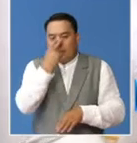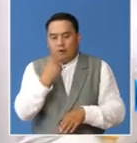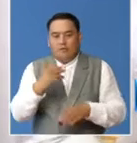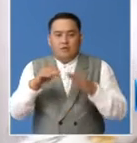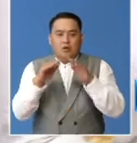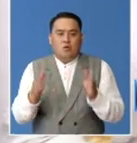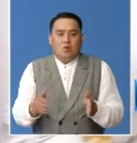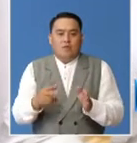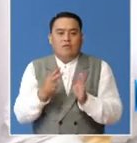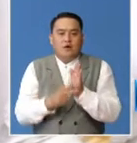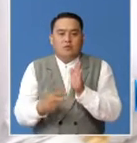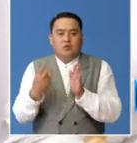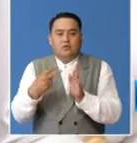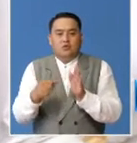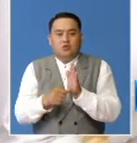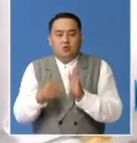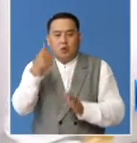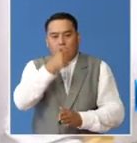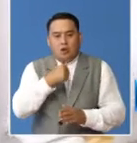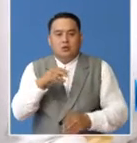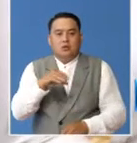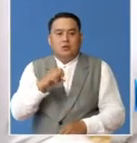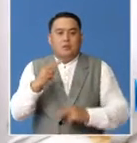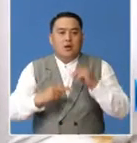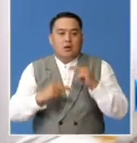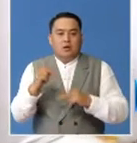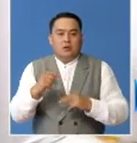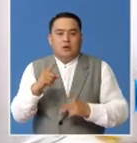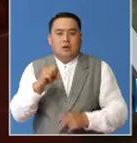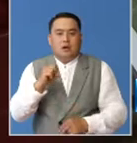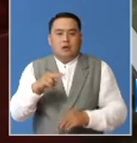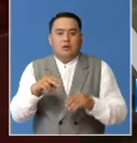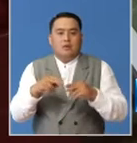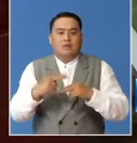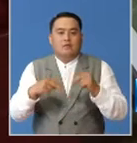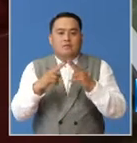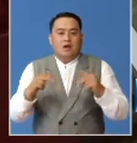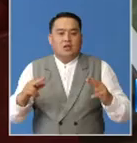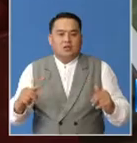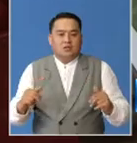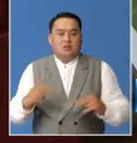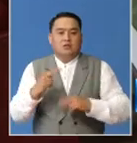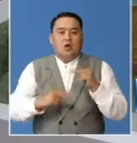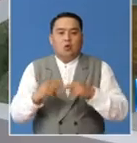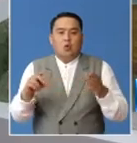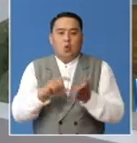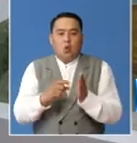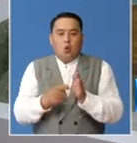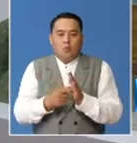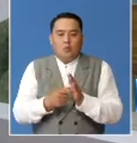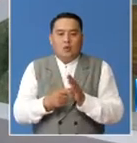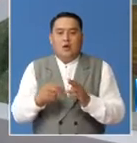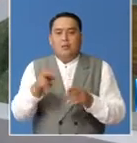юрте. И в 1826 году Жангир велел построить ханский дворец. В ханском дворце была сооружена комната вооружения